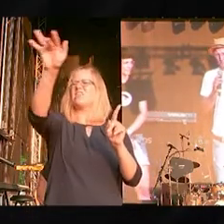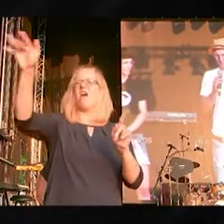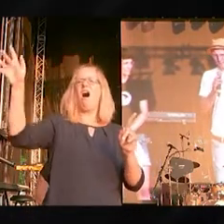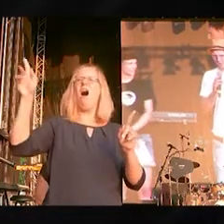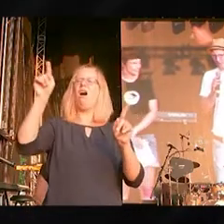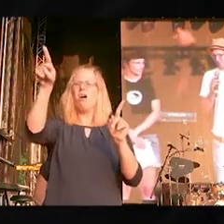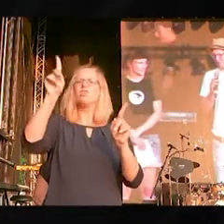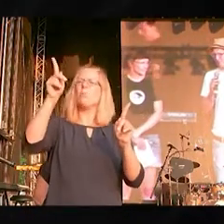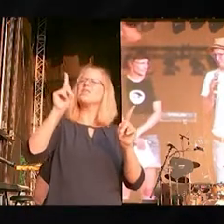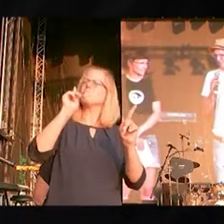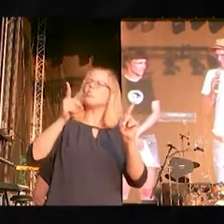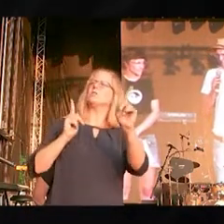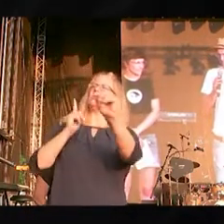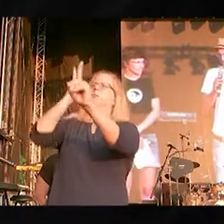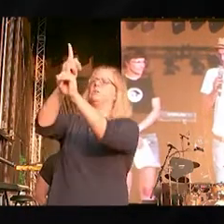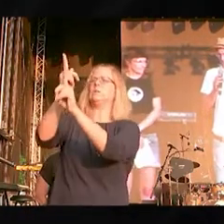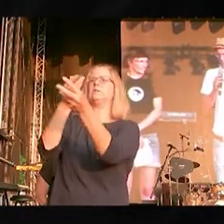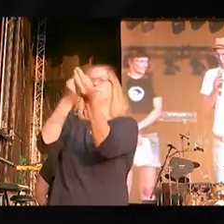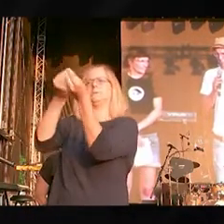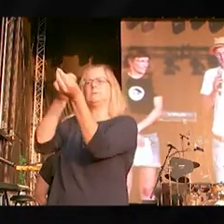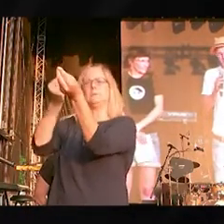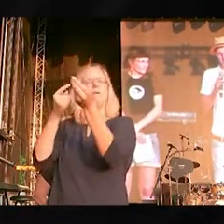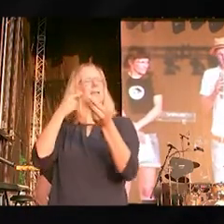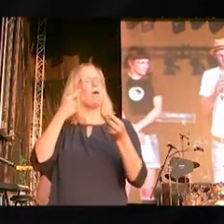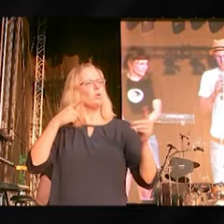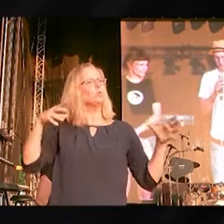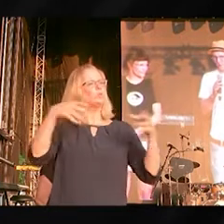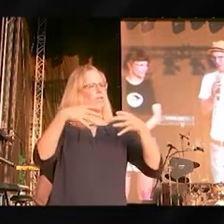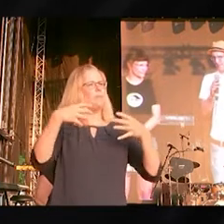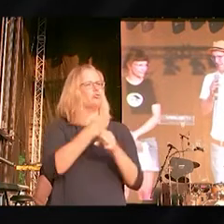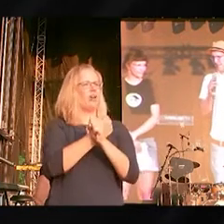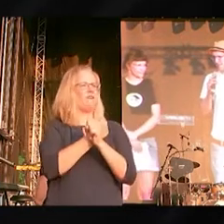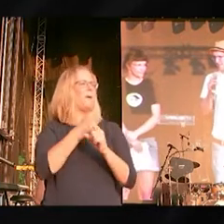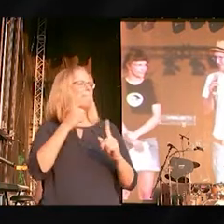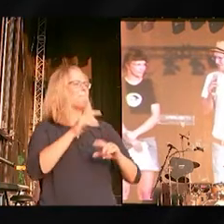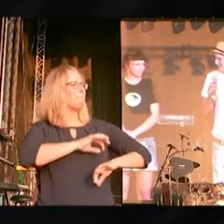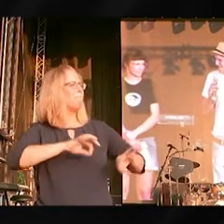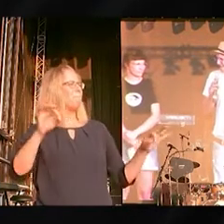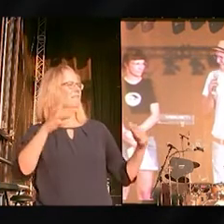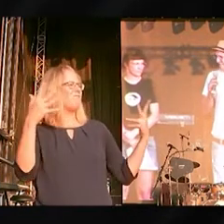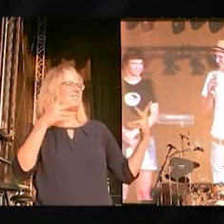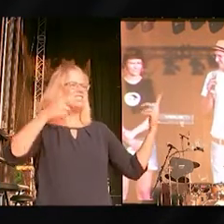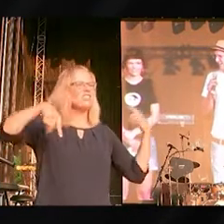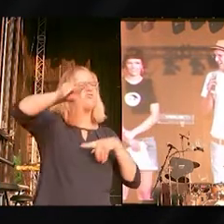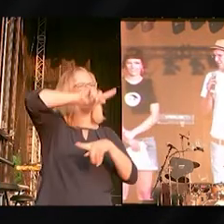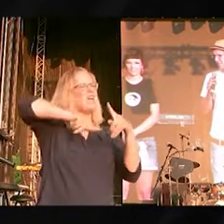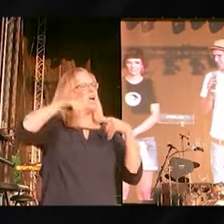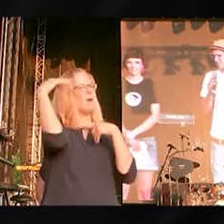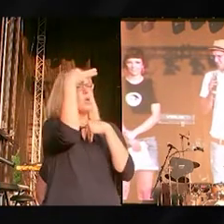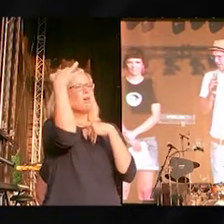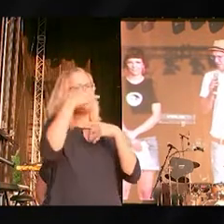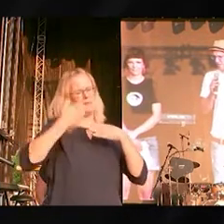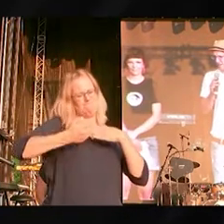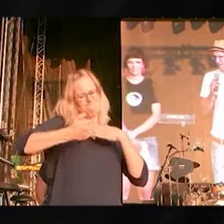Aber gemeinsam könnte es klappen. Ich denke, es ist eine kluge Sache, wenn wir uns alle überlegen, mit wem wir in den nächsten Tagen